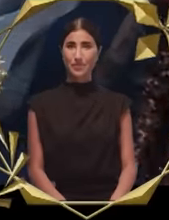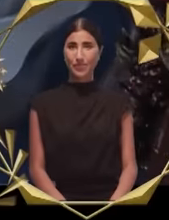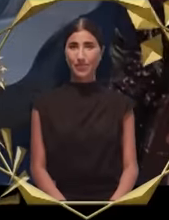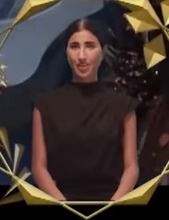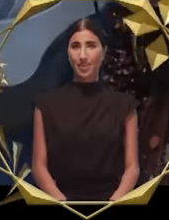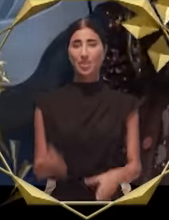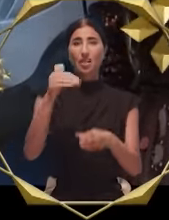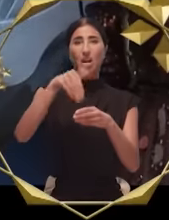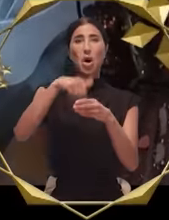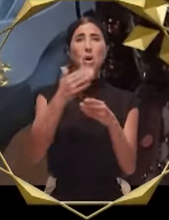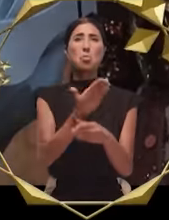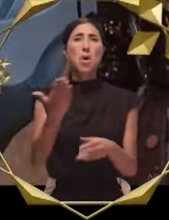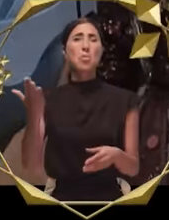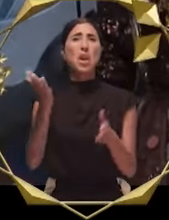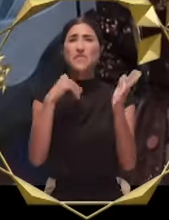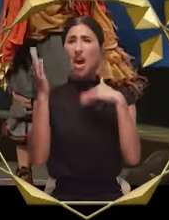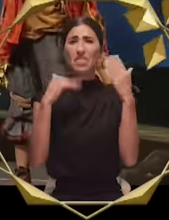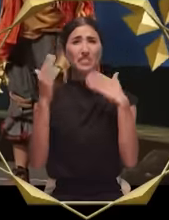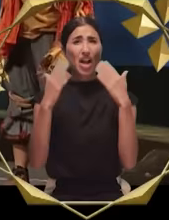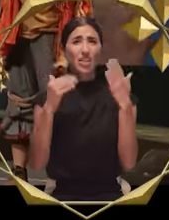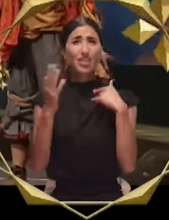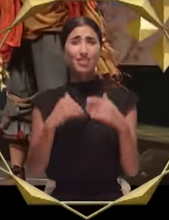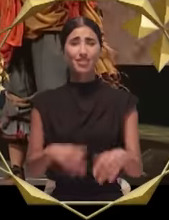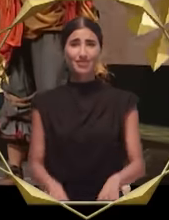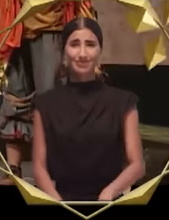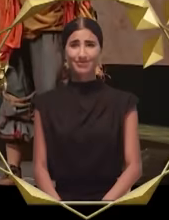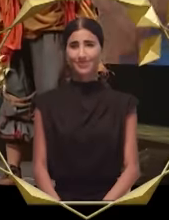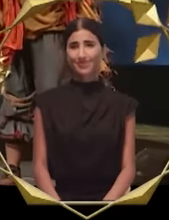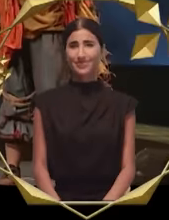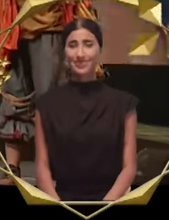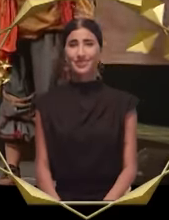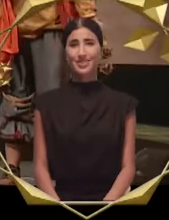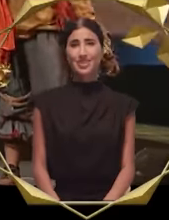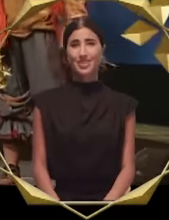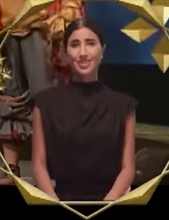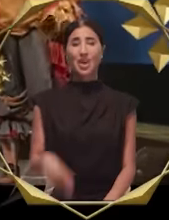ليلا يمتلئ حكايا ونهارا خال وحيد